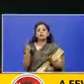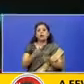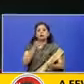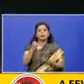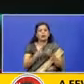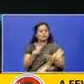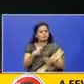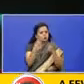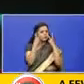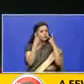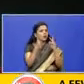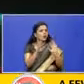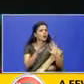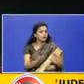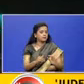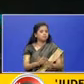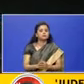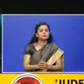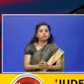भी देखी है।